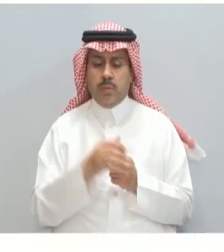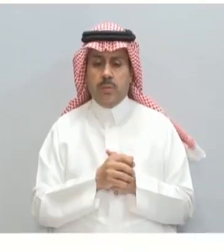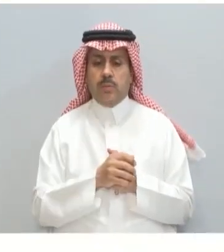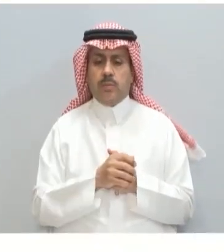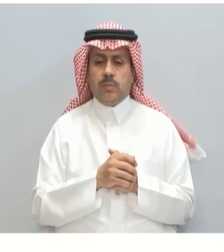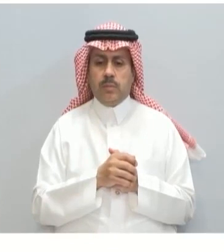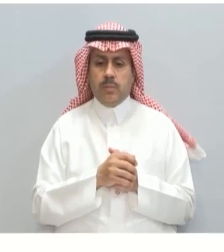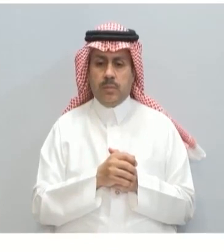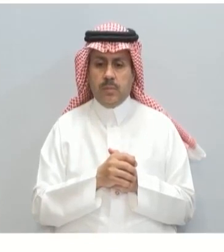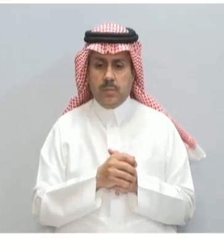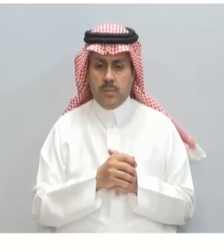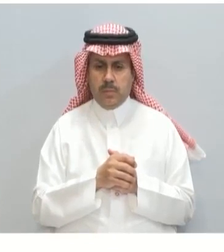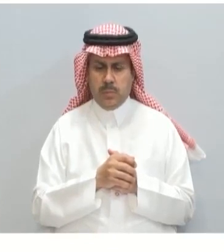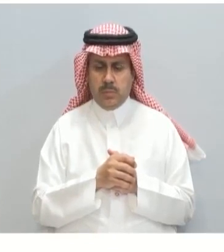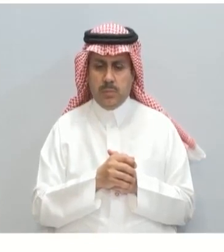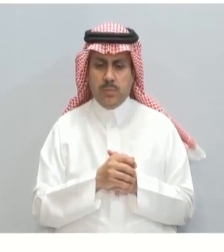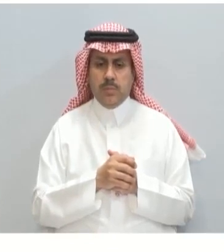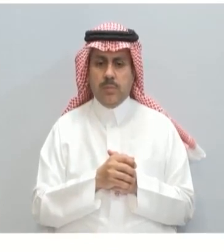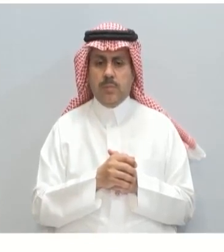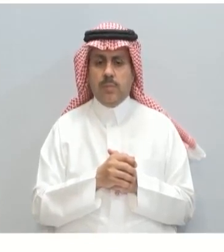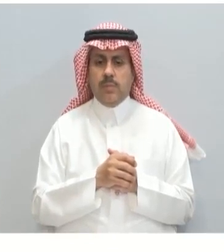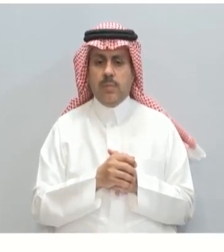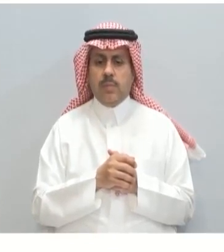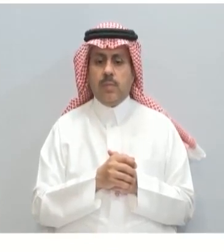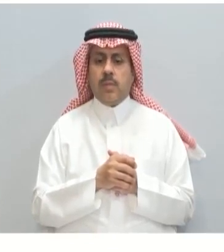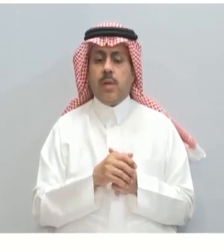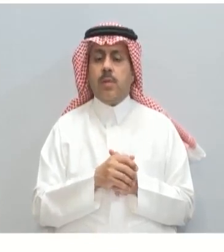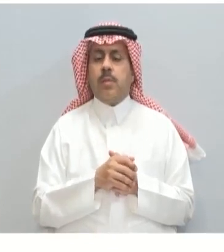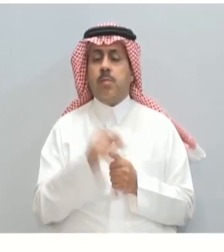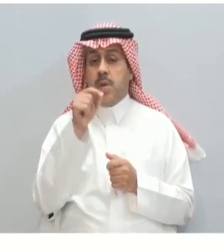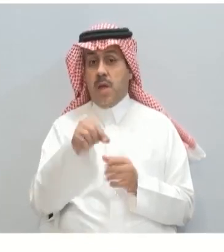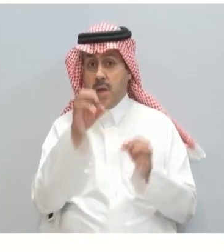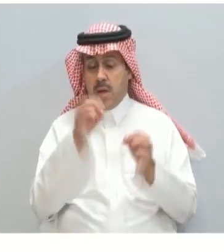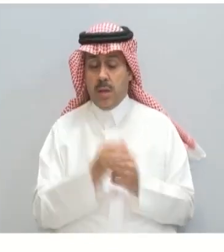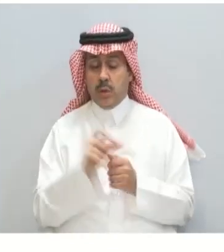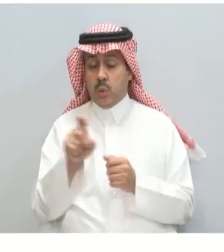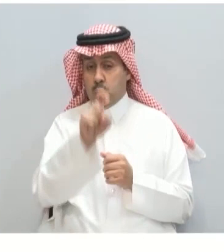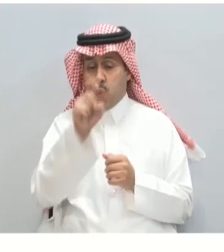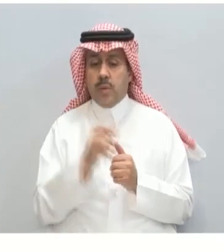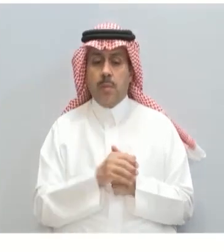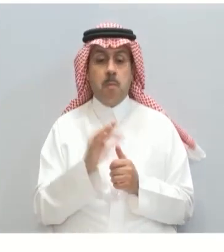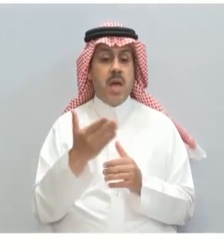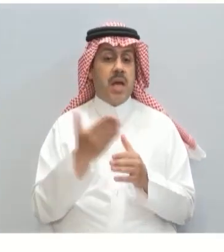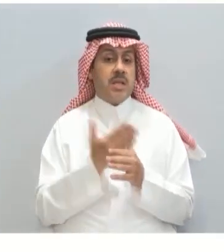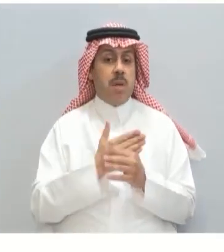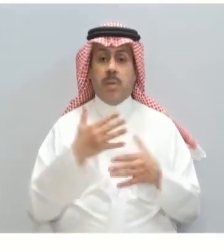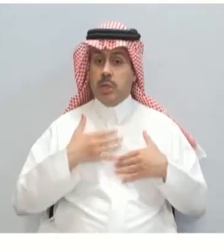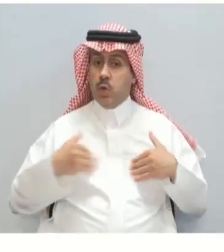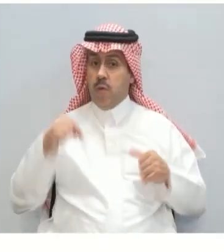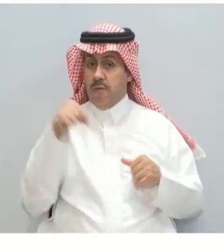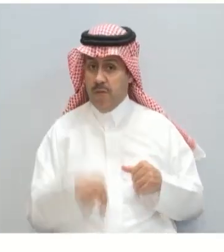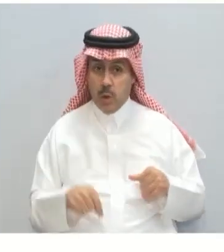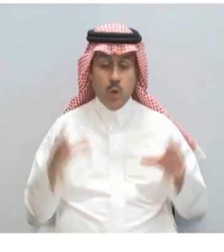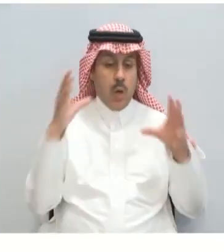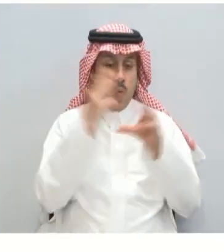الى تقويم اخر من التقويمات التي معنا المتعلقه بالايات الكريمات ما اسباب السعاده